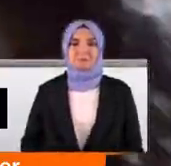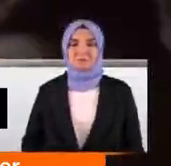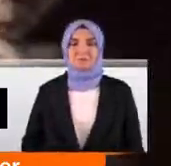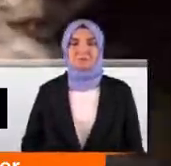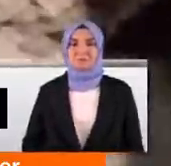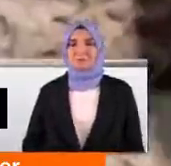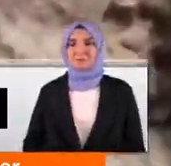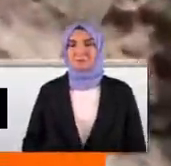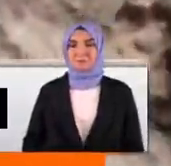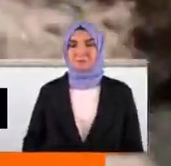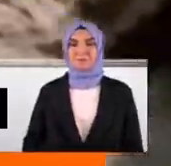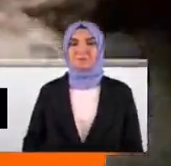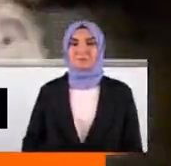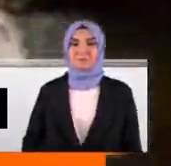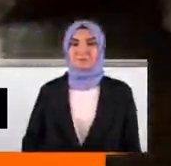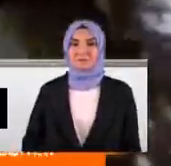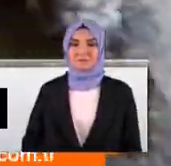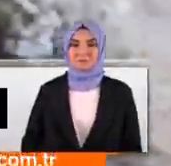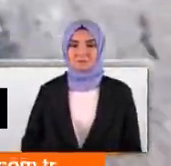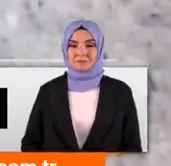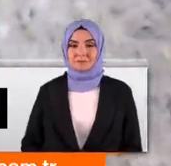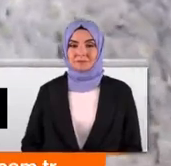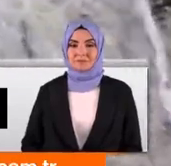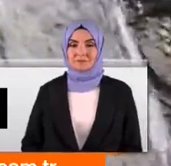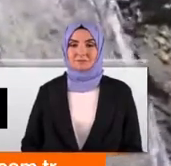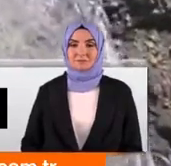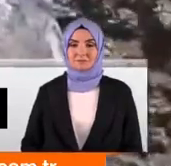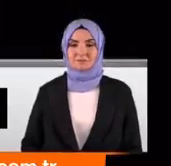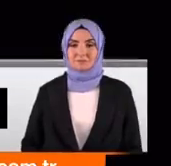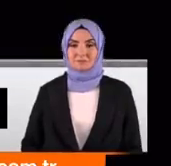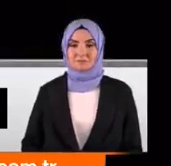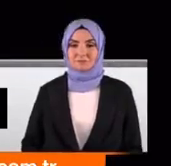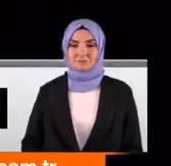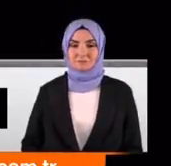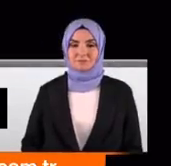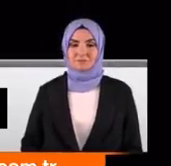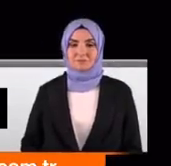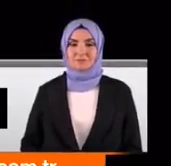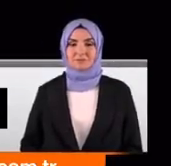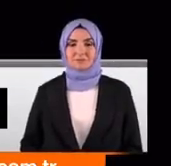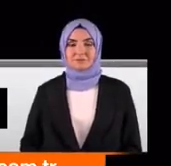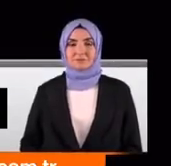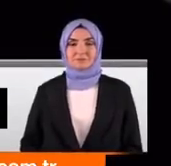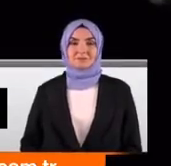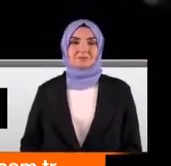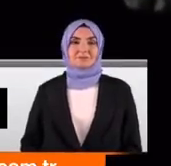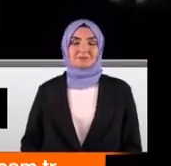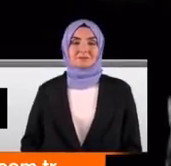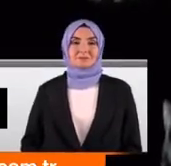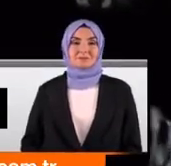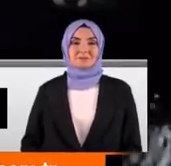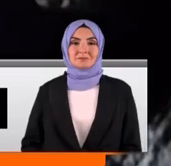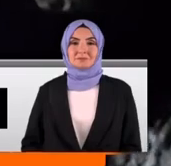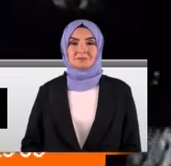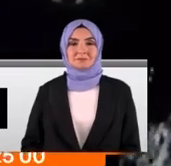var. Küpün yarısını kırmışlar. İçindeki altın ve sikkeleri almış olabilirler. İlerledikçe tünelin, mağaranın